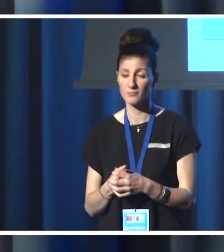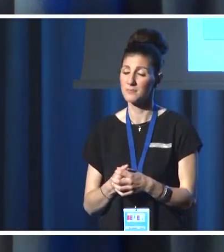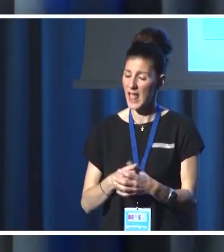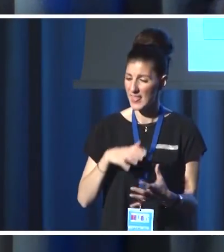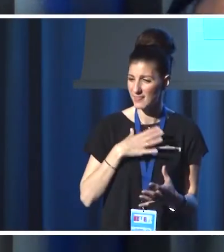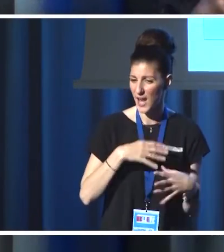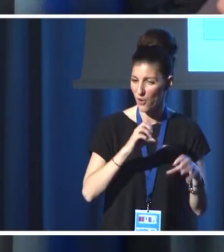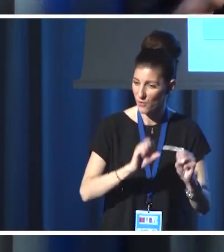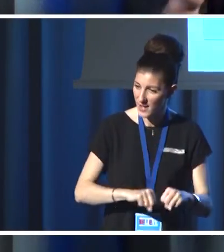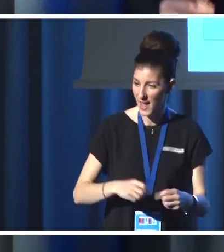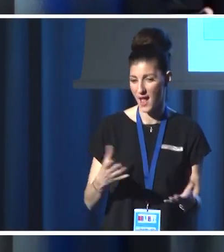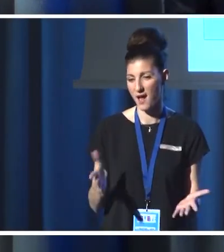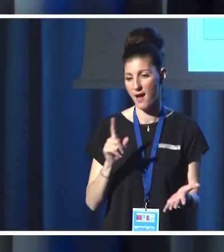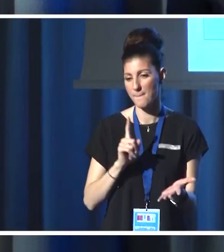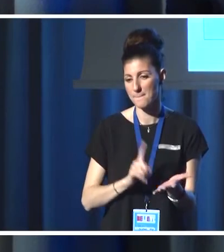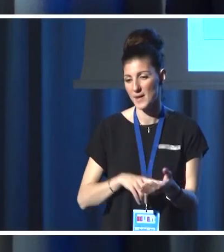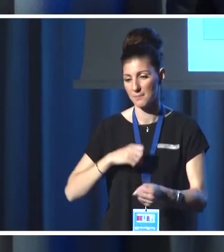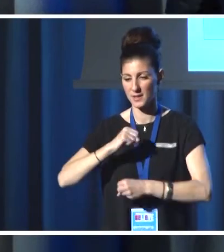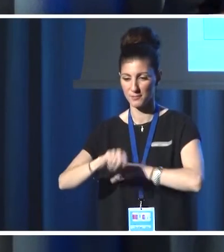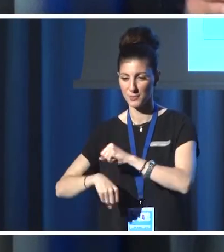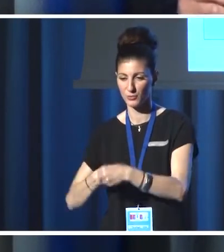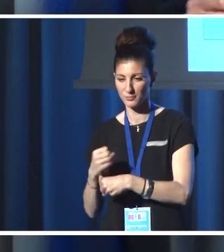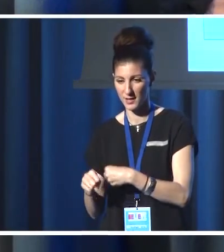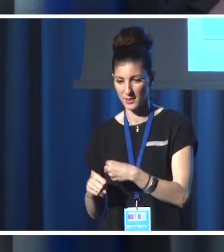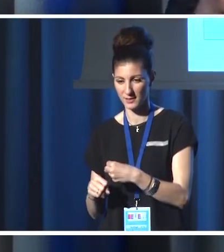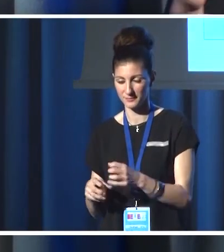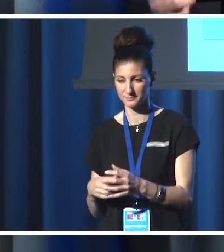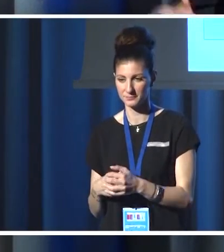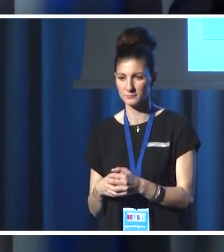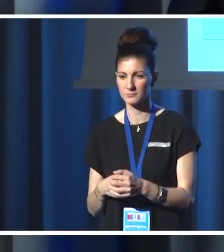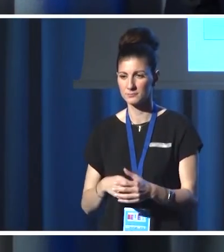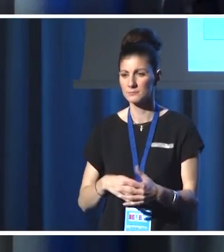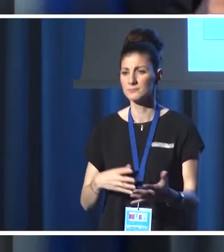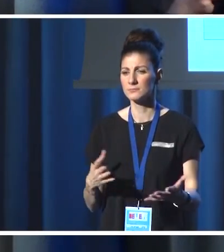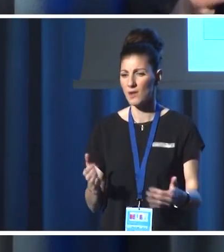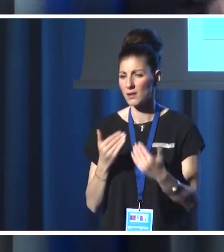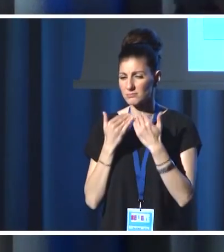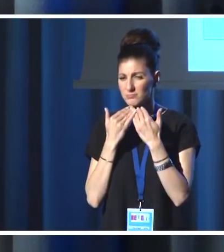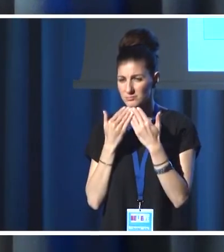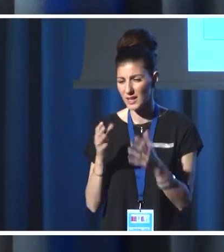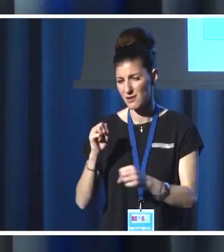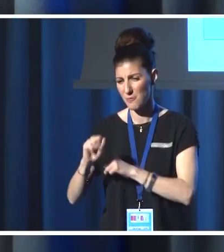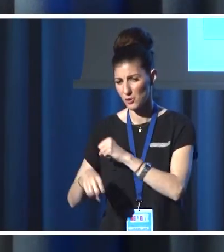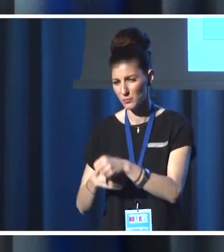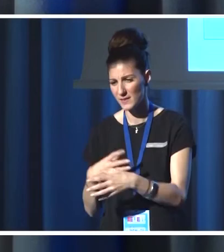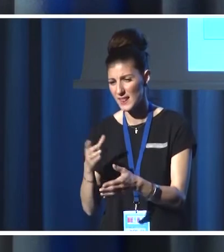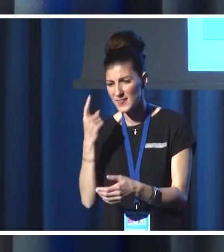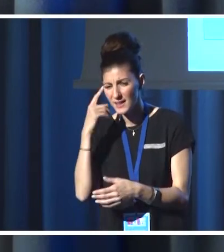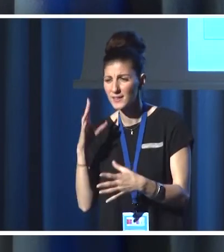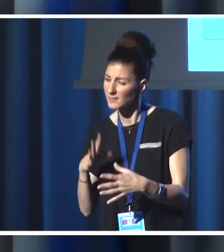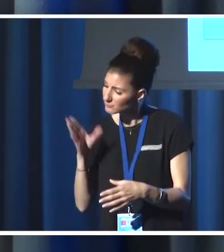εάν δεν προσπαθήσεις για κάτι ποτέ δεν ξέρεις αν μπορείς αυτό να το